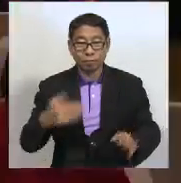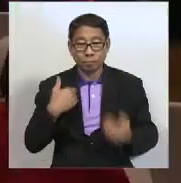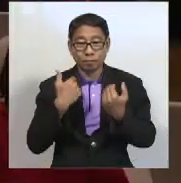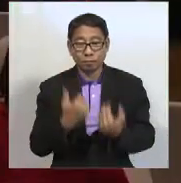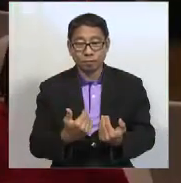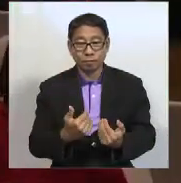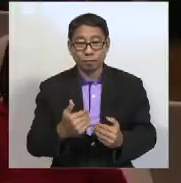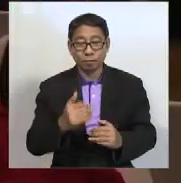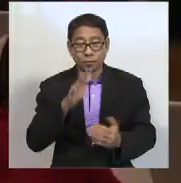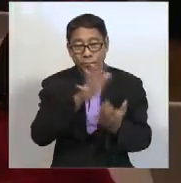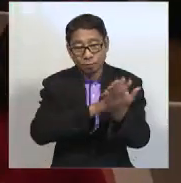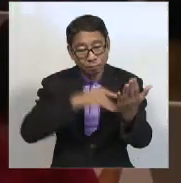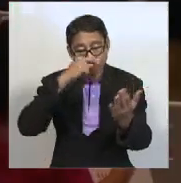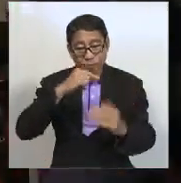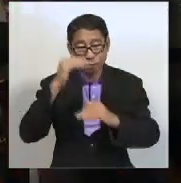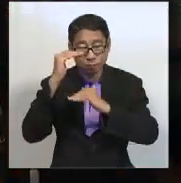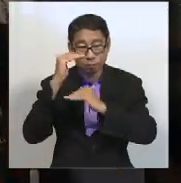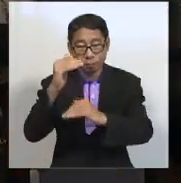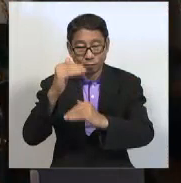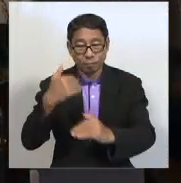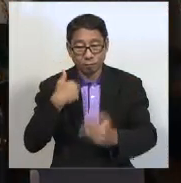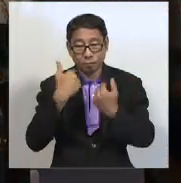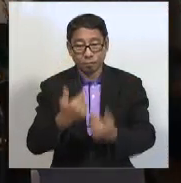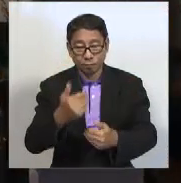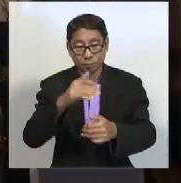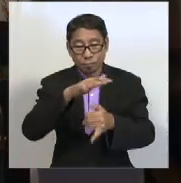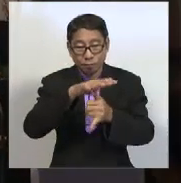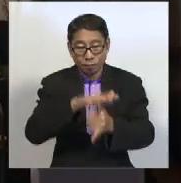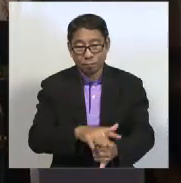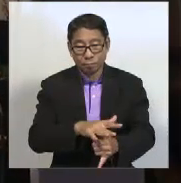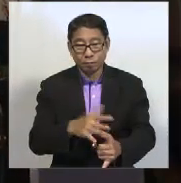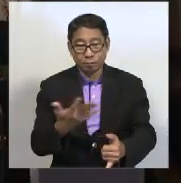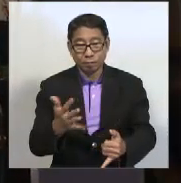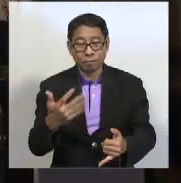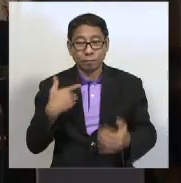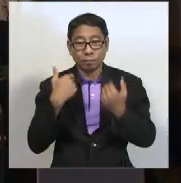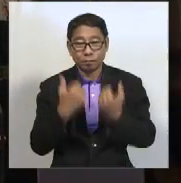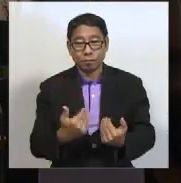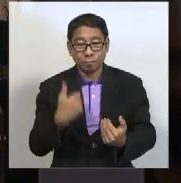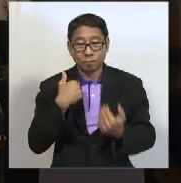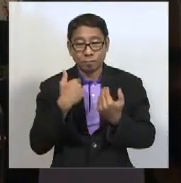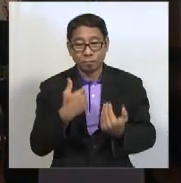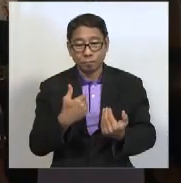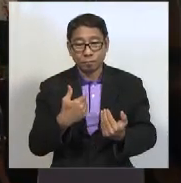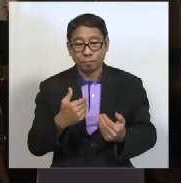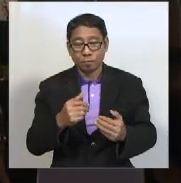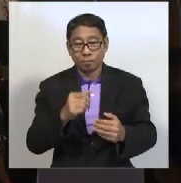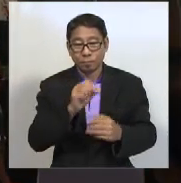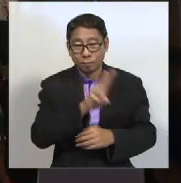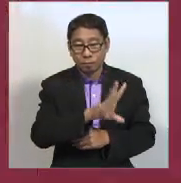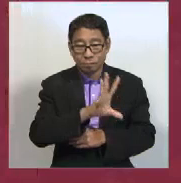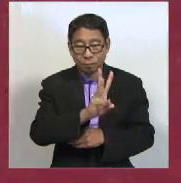ประเทศไทยได้กำหนดนโยบายให้ความสำคัญต่อการลดความเหลื่อมล้ำของสังคมผ่านยุทธศาสตร์พัฒนาสตรีพ.ศ. 2560